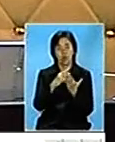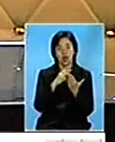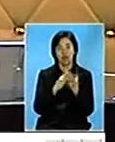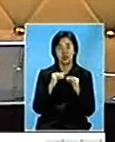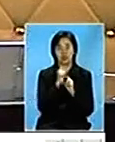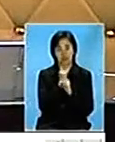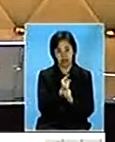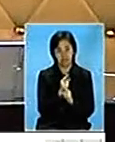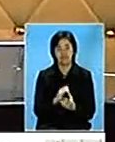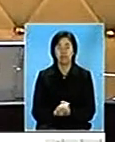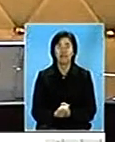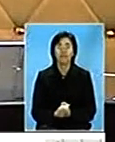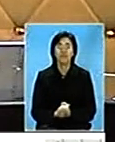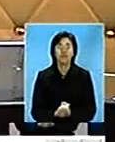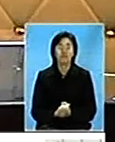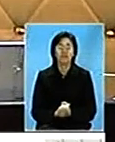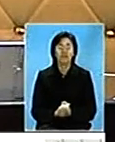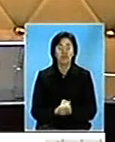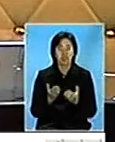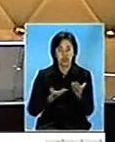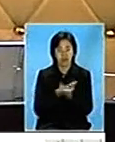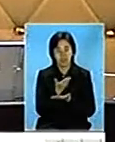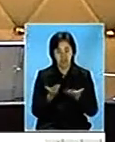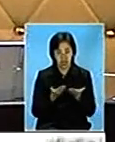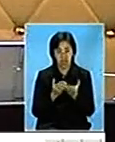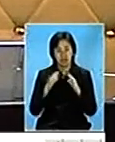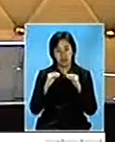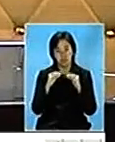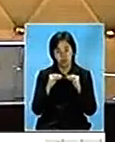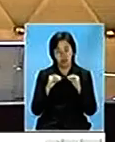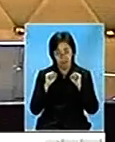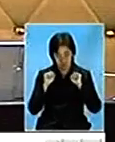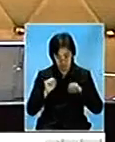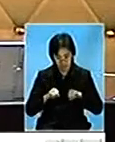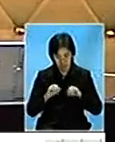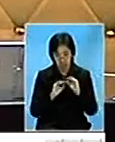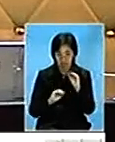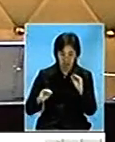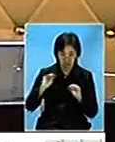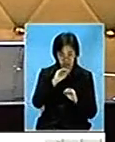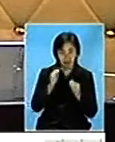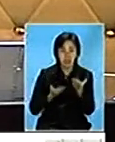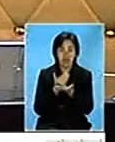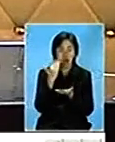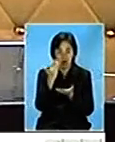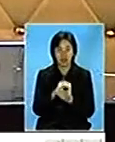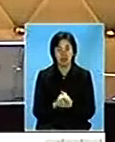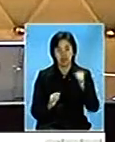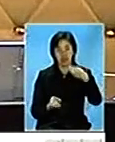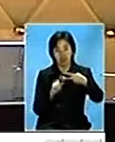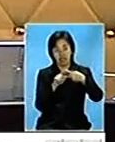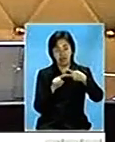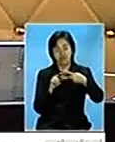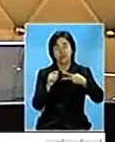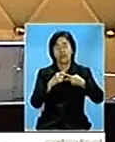ะครับต่อไปเป็นการพิจารณาเรื่องที่ประชุมเห็นชอบให้เลื่อนขึ้นมาพิจารณาก่อนจำนวน2เรื่องครับคือยติ